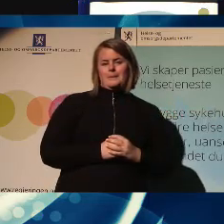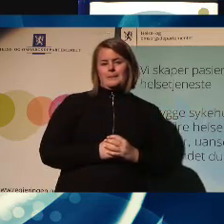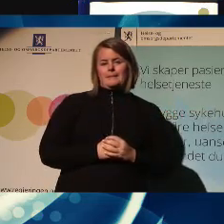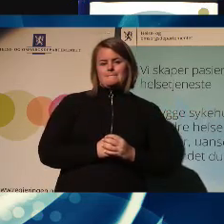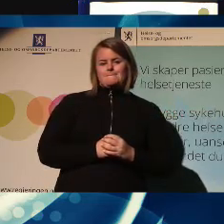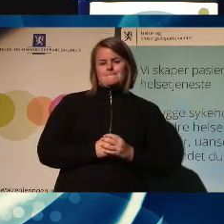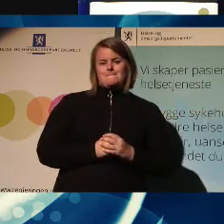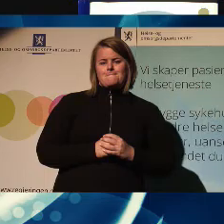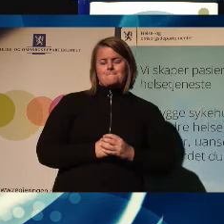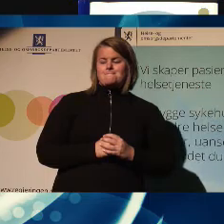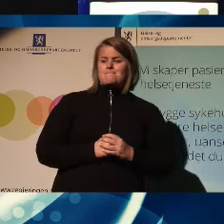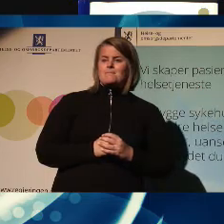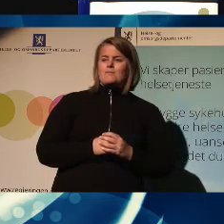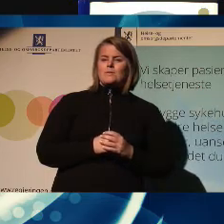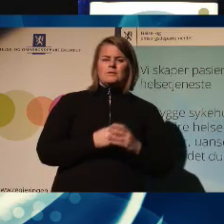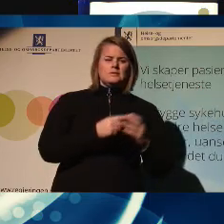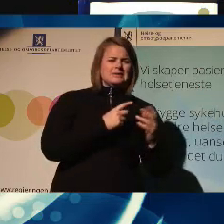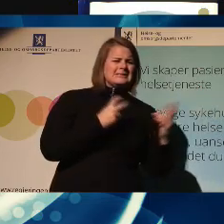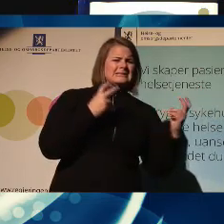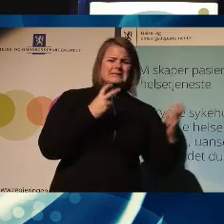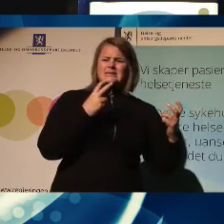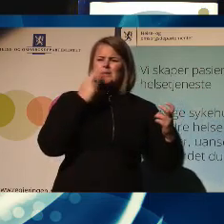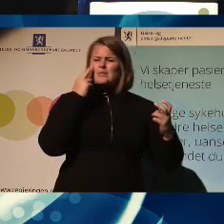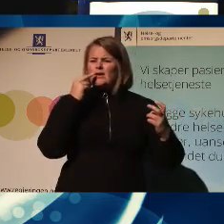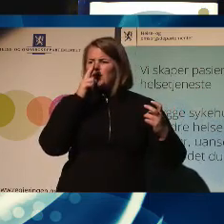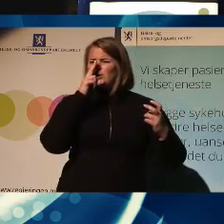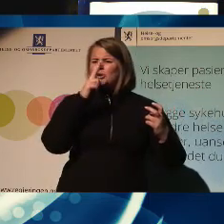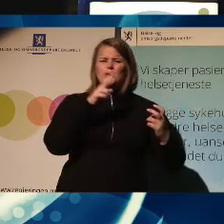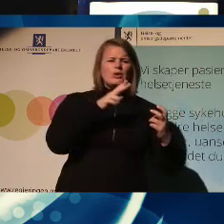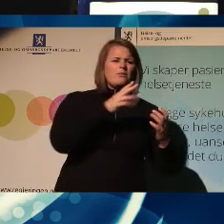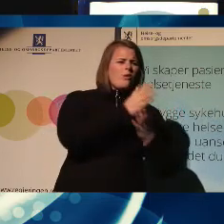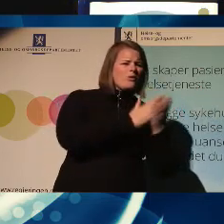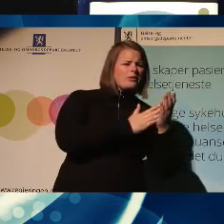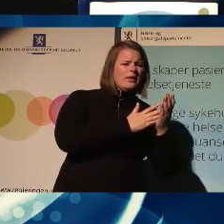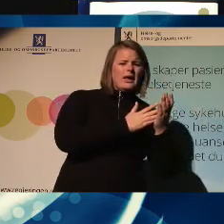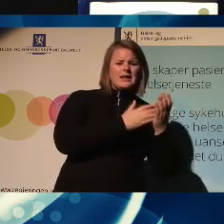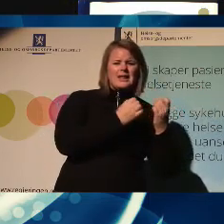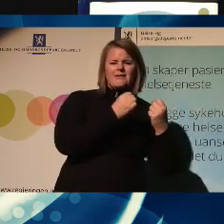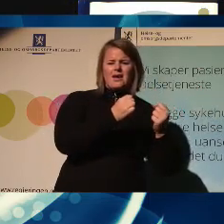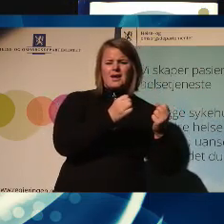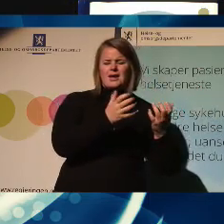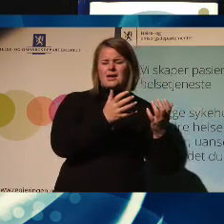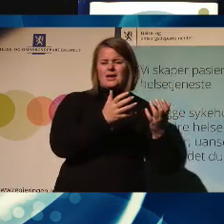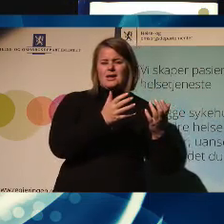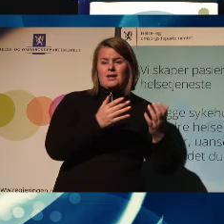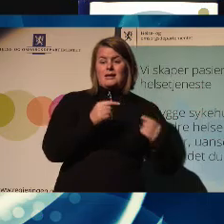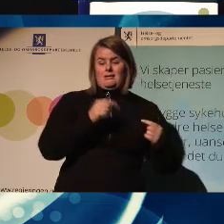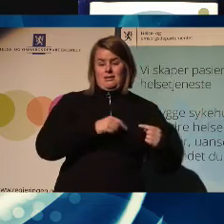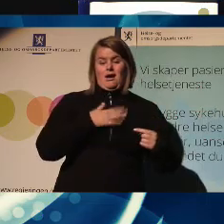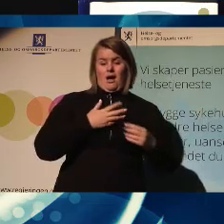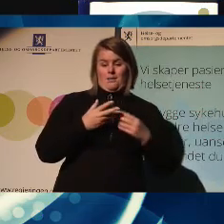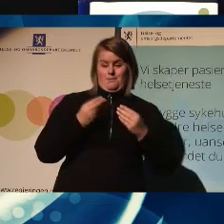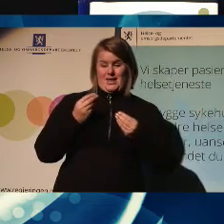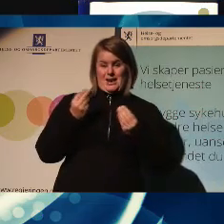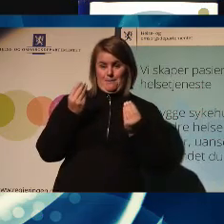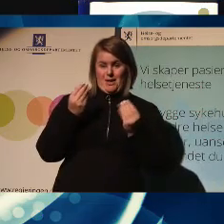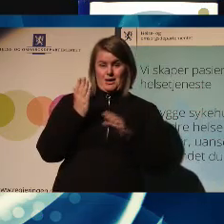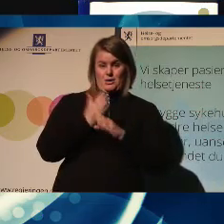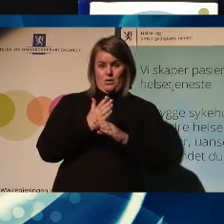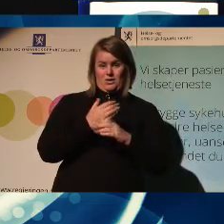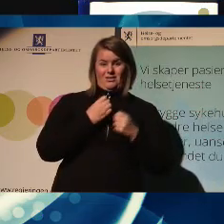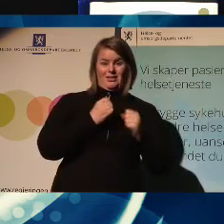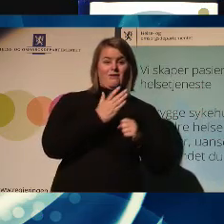Så vi jobber jo kontinuerlig med å finne nye måter å drive på. Vi vet per i dag at vi har midler til å drive et halvt år